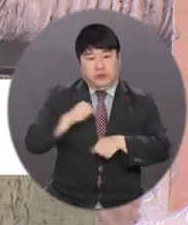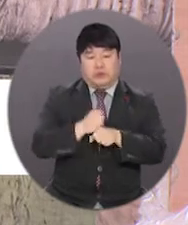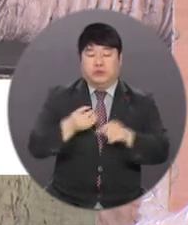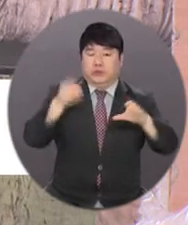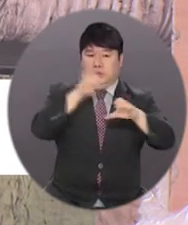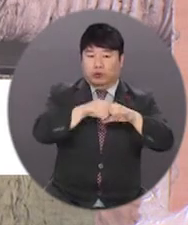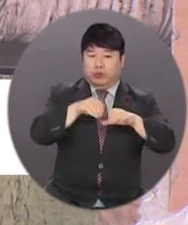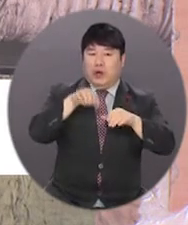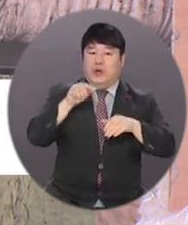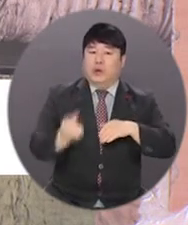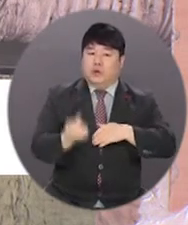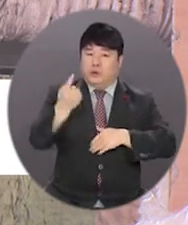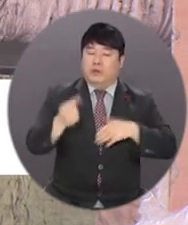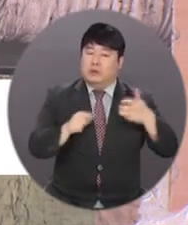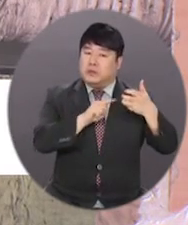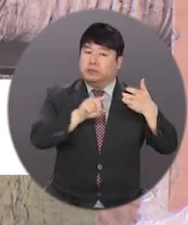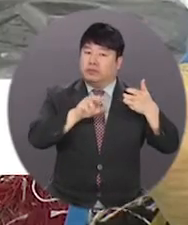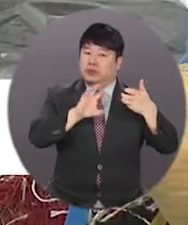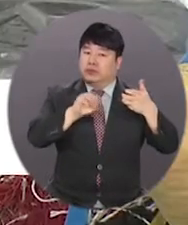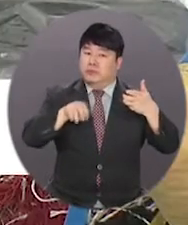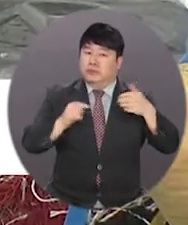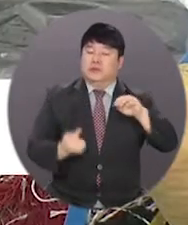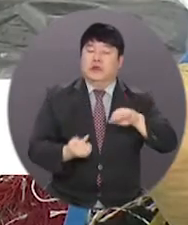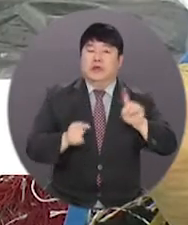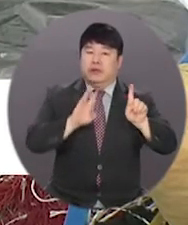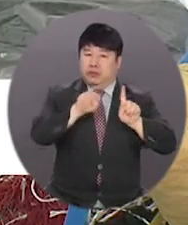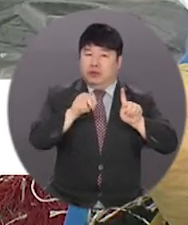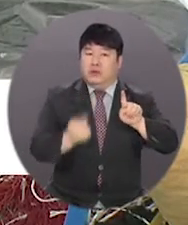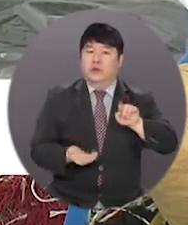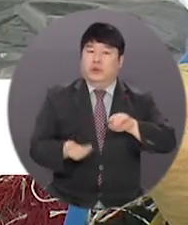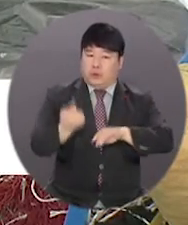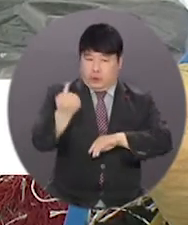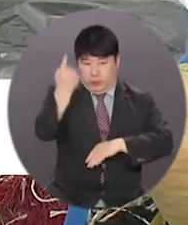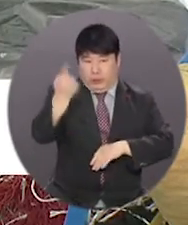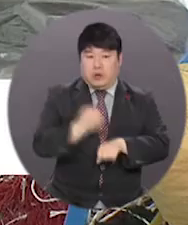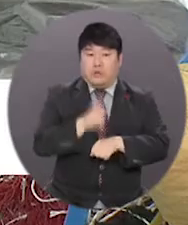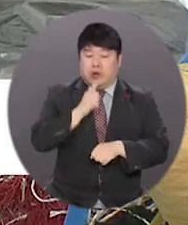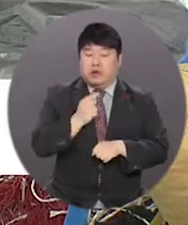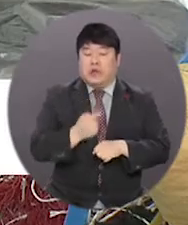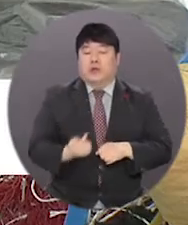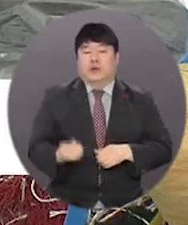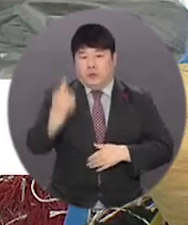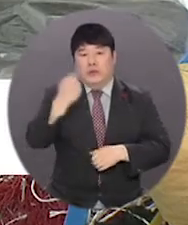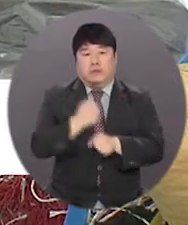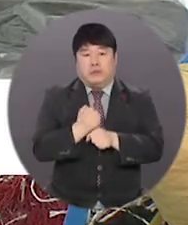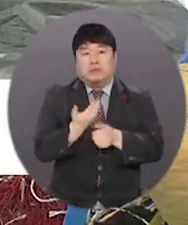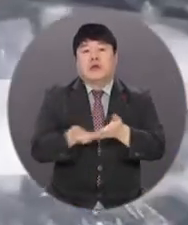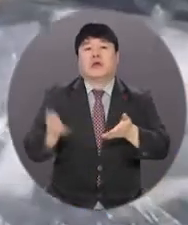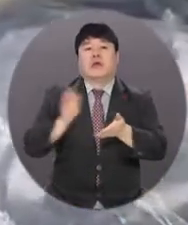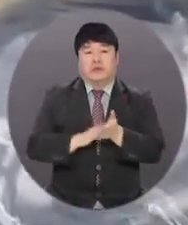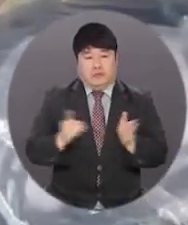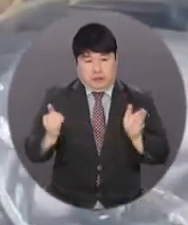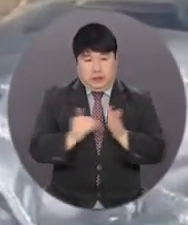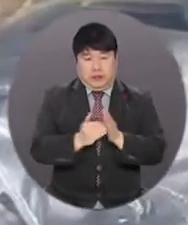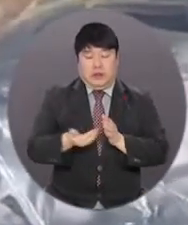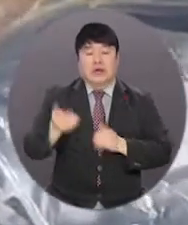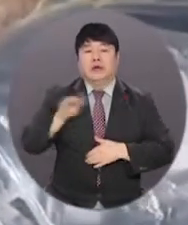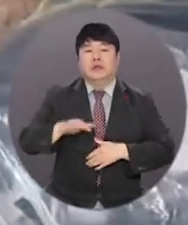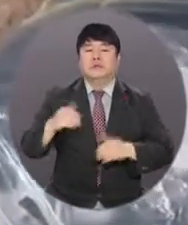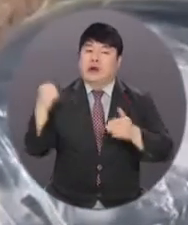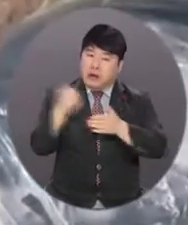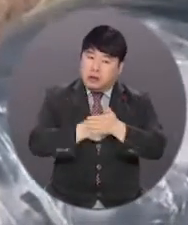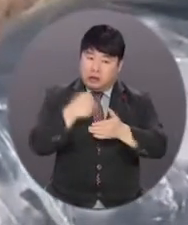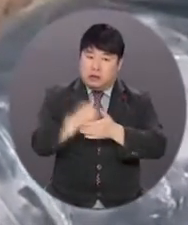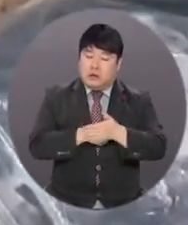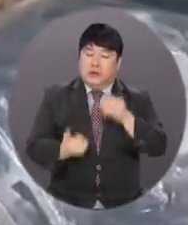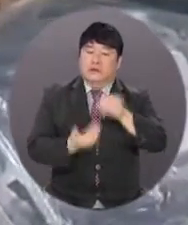높이가 낮기 80cm에서 1m 이상 높여라. 그리고 2cm 높인 그 작업도 했고요. 그래서 개선을 했어요. 하지만